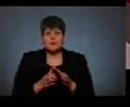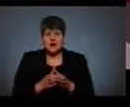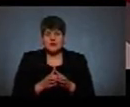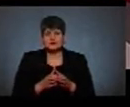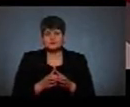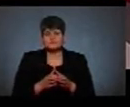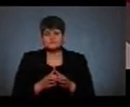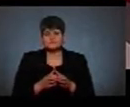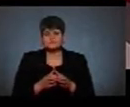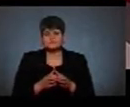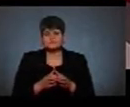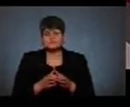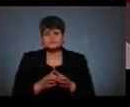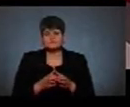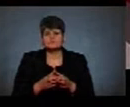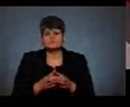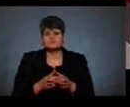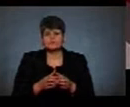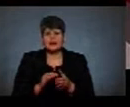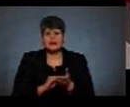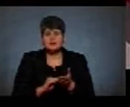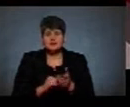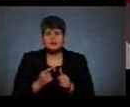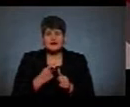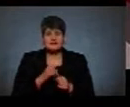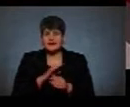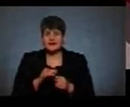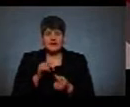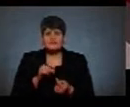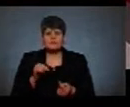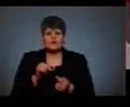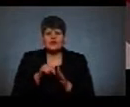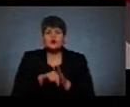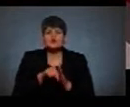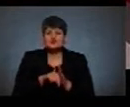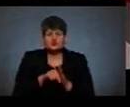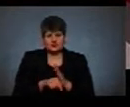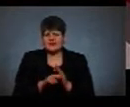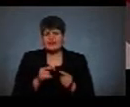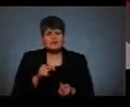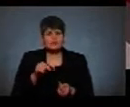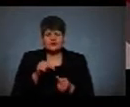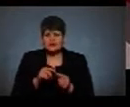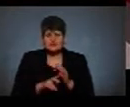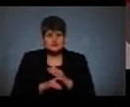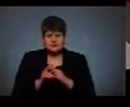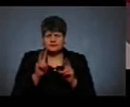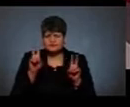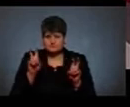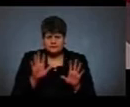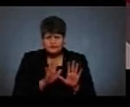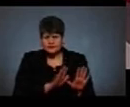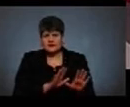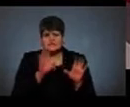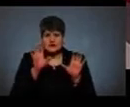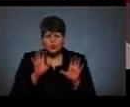в статуті написані взагалі такі назви, які не відповідають суті, і не відповідають церковним канонам, і не відповідають законам України.